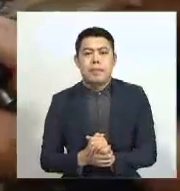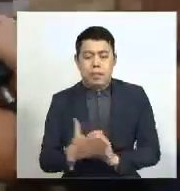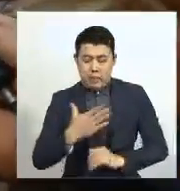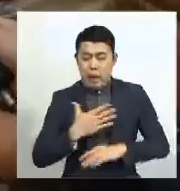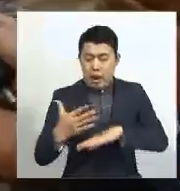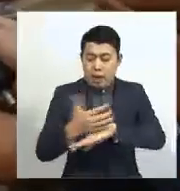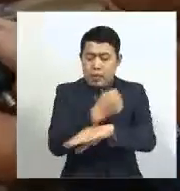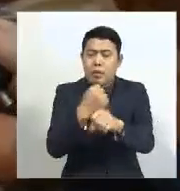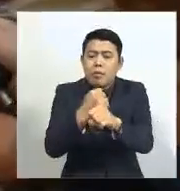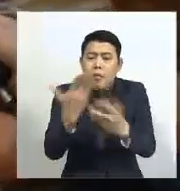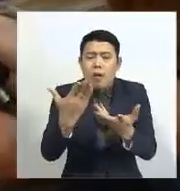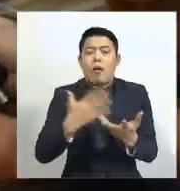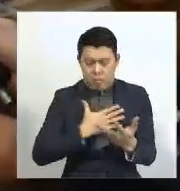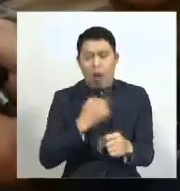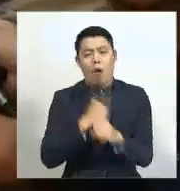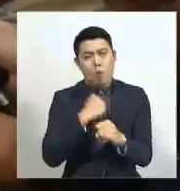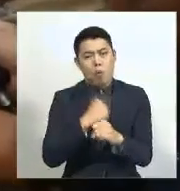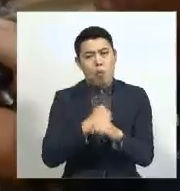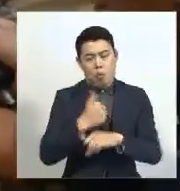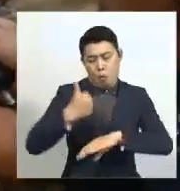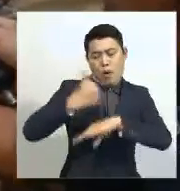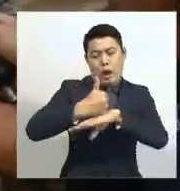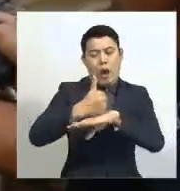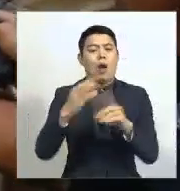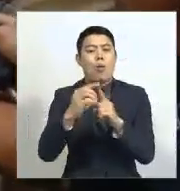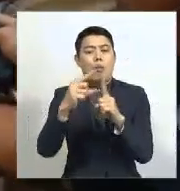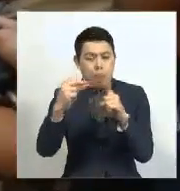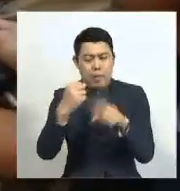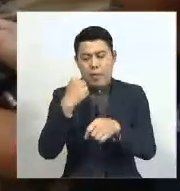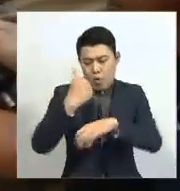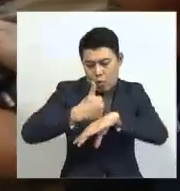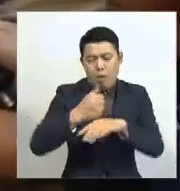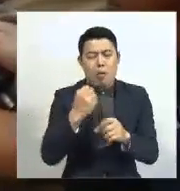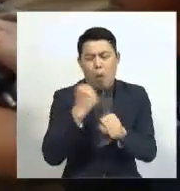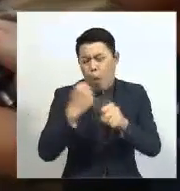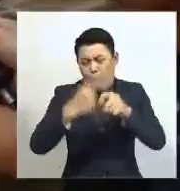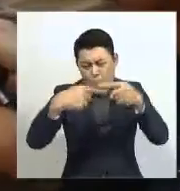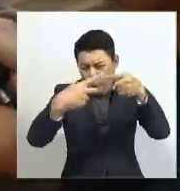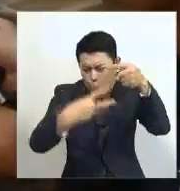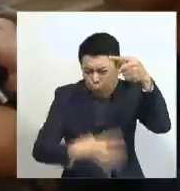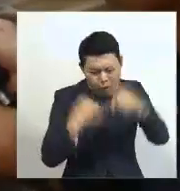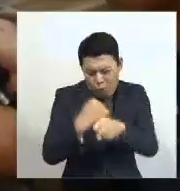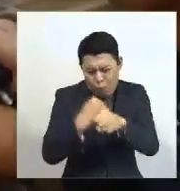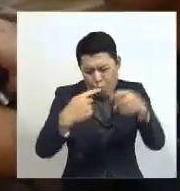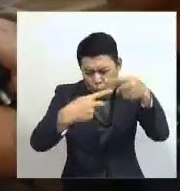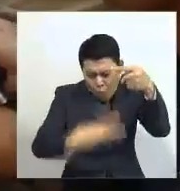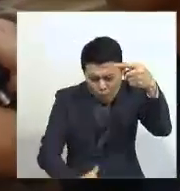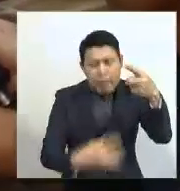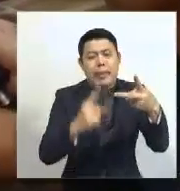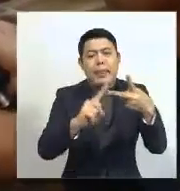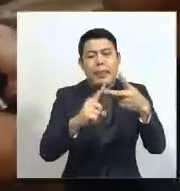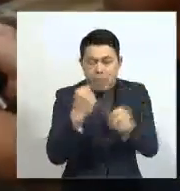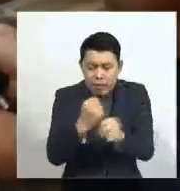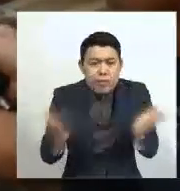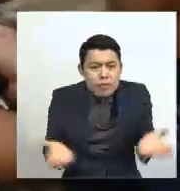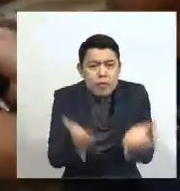หลังจากนี้ ก็ทำงานต่อครับยังเป็นหัวหน้าพรรคยังมีเรื่องต่างๆที่ต้องทำเยอะแยะไม่ว่าจะเป็นเรื่องการรณ